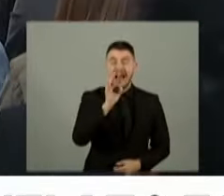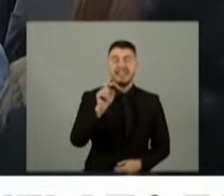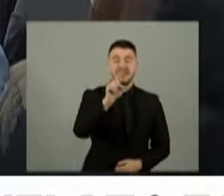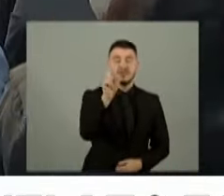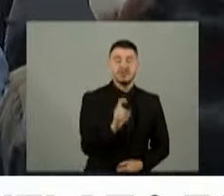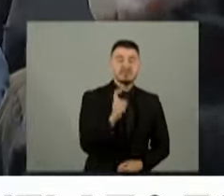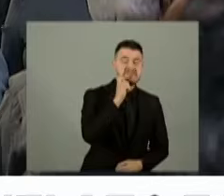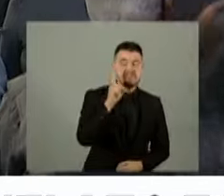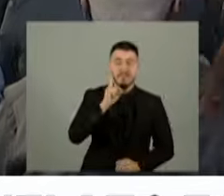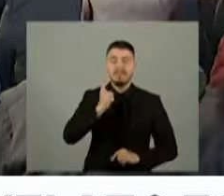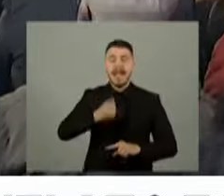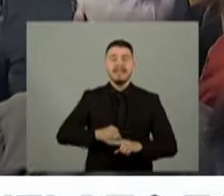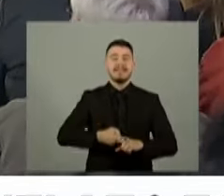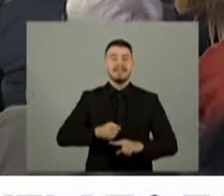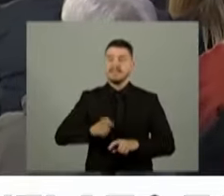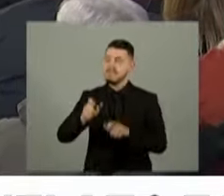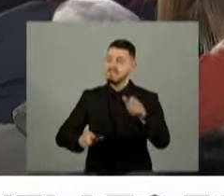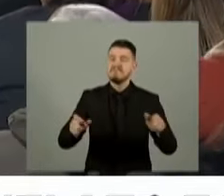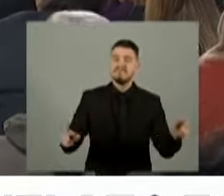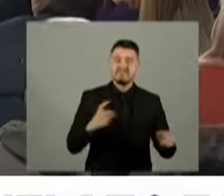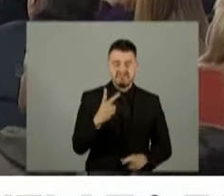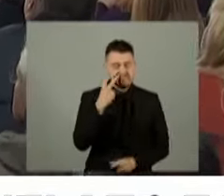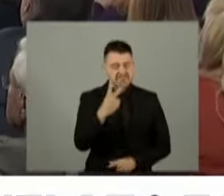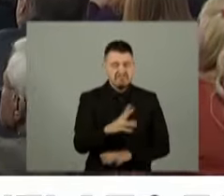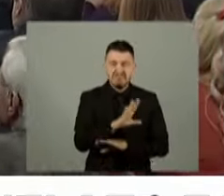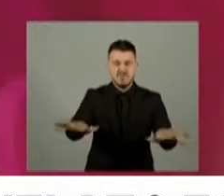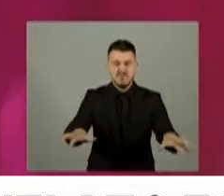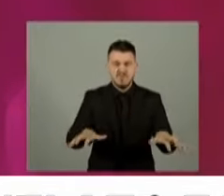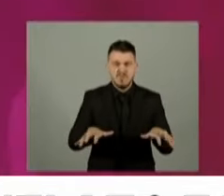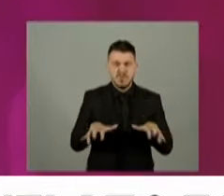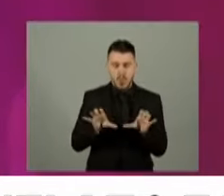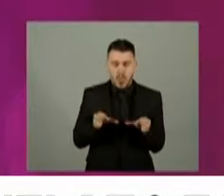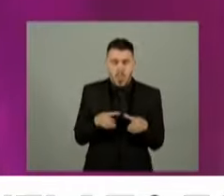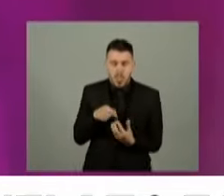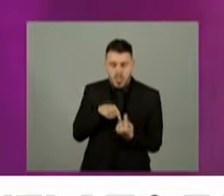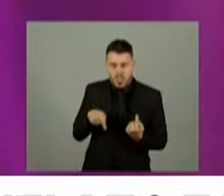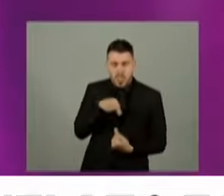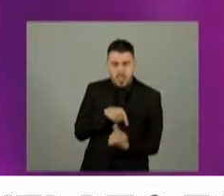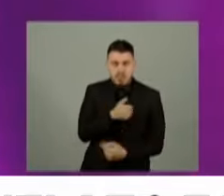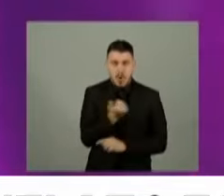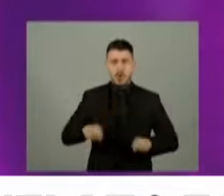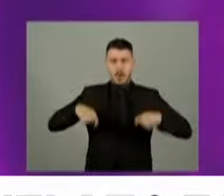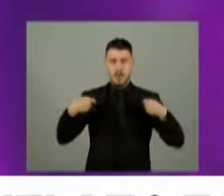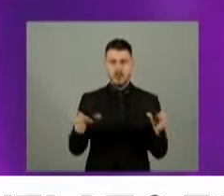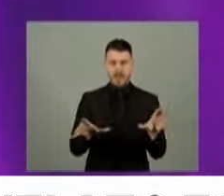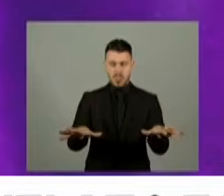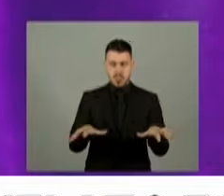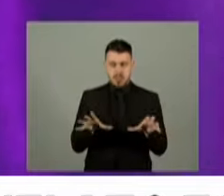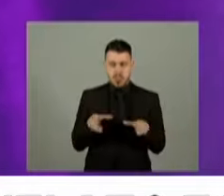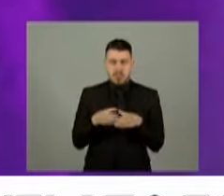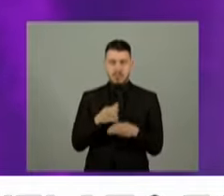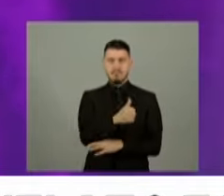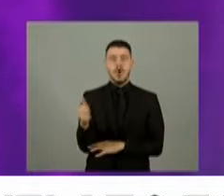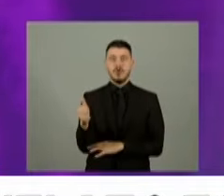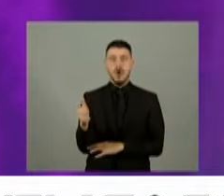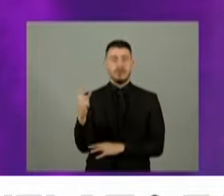πάλι να έρθουν οι ψηφοφόροι να. Και να μην ξεχνάμε ότι η βάση τον ψήφισε παμψηφί. Δηλαδή αυτό δεν μπορεί να το